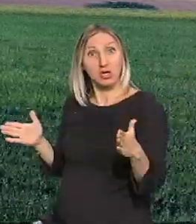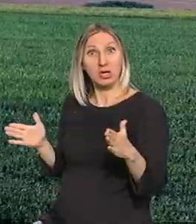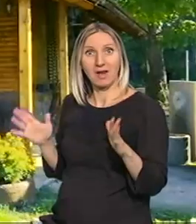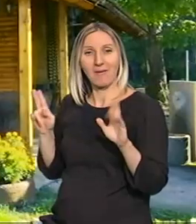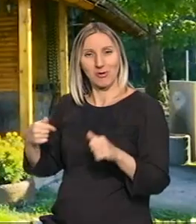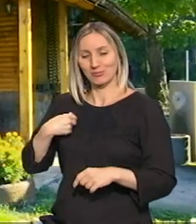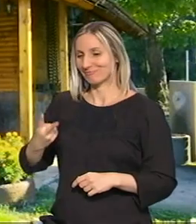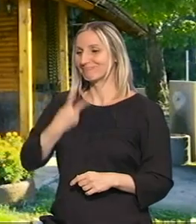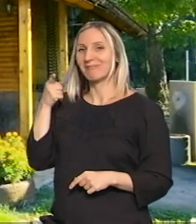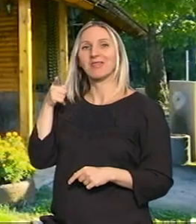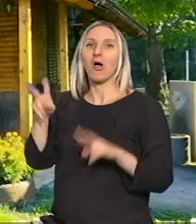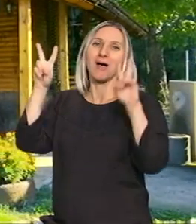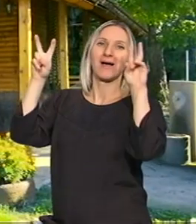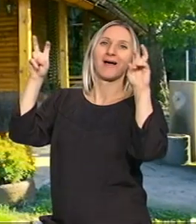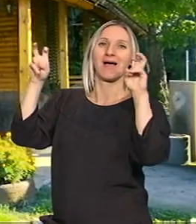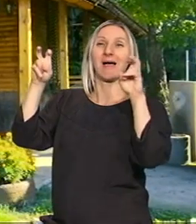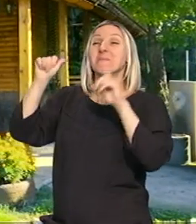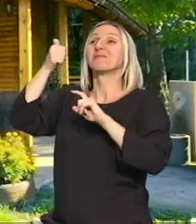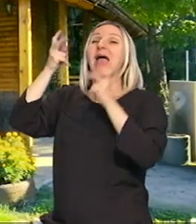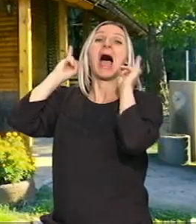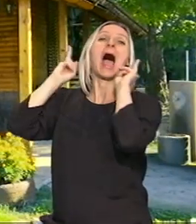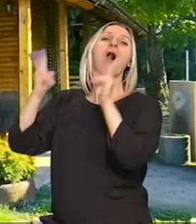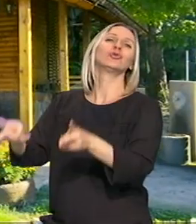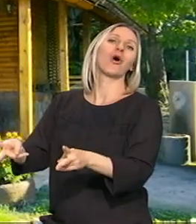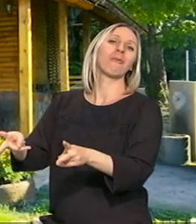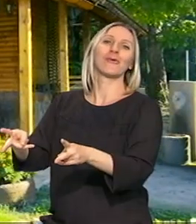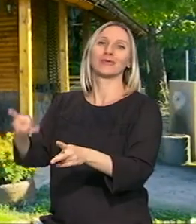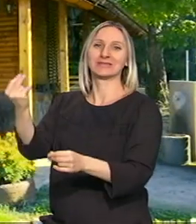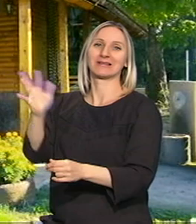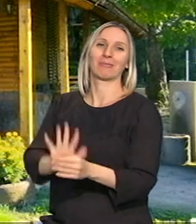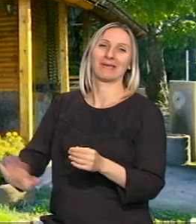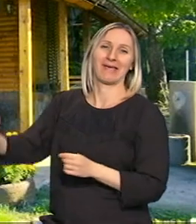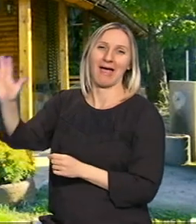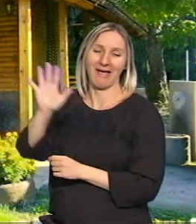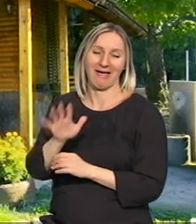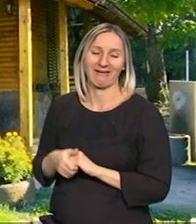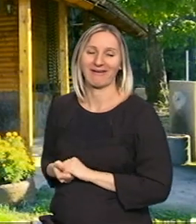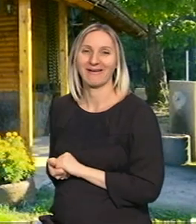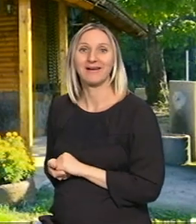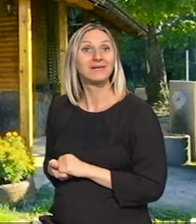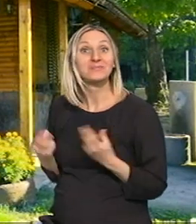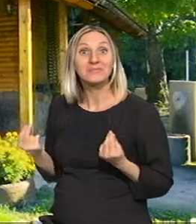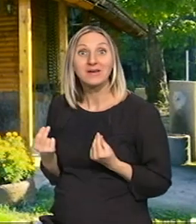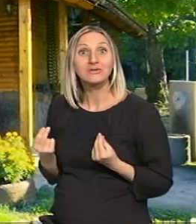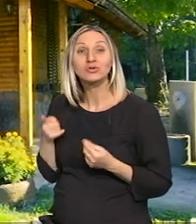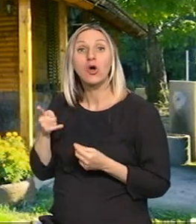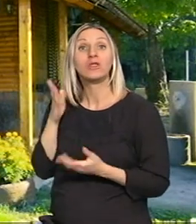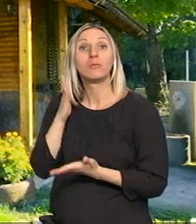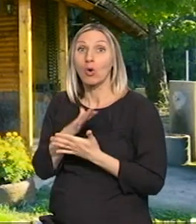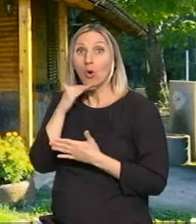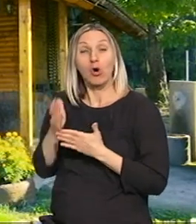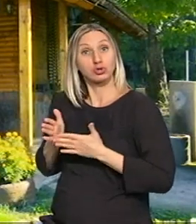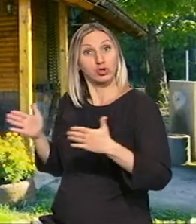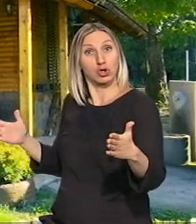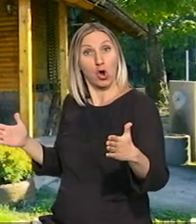da se pohvalimo da je to jedan od prvih autoputeva u Srbiji, jer on je bio dosta